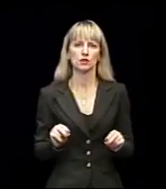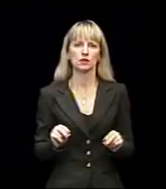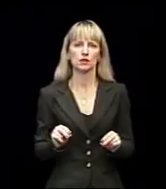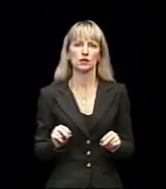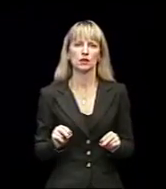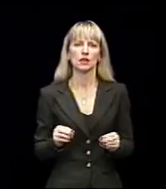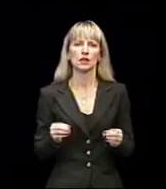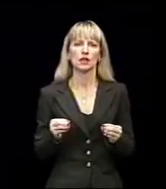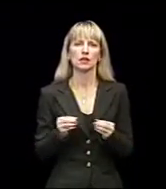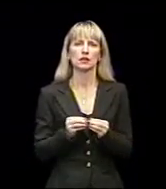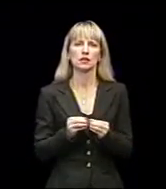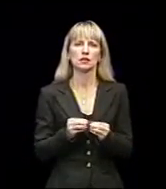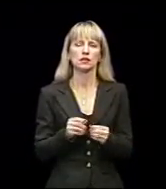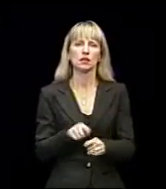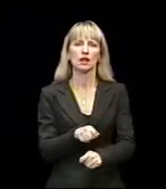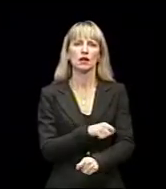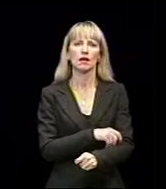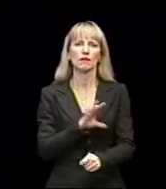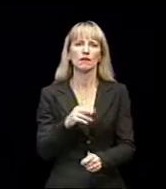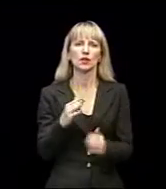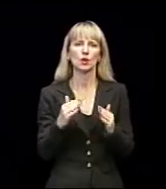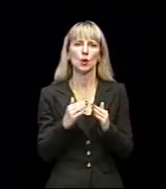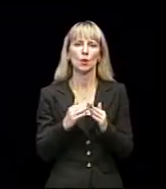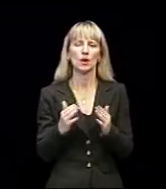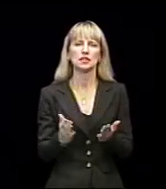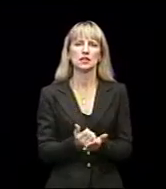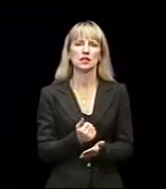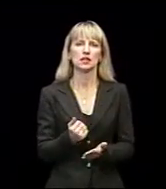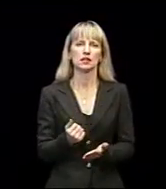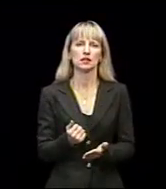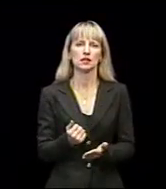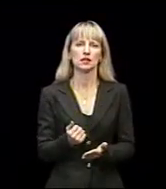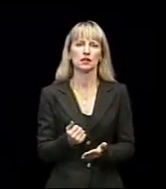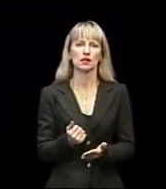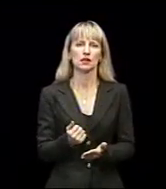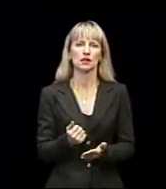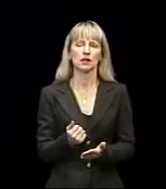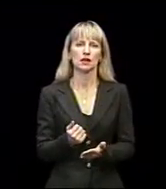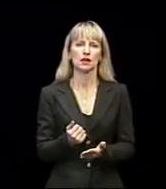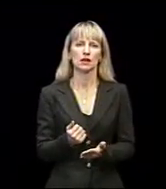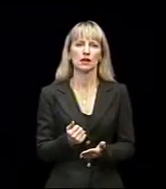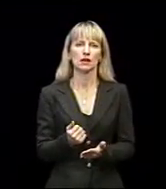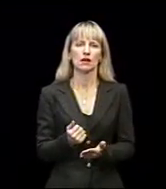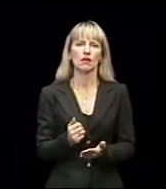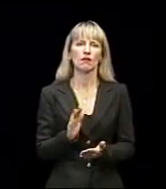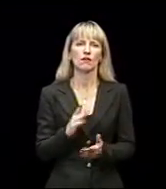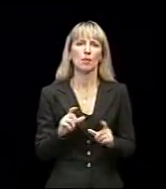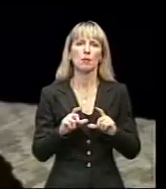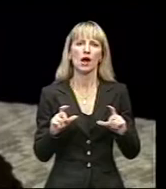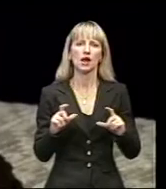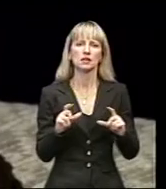десятку кілометрів від хати знайти в напівзруйнованому понівеченому снарядами магазині у